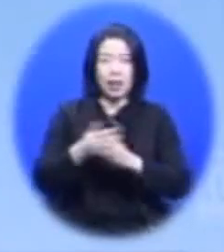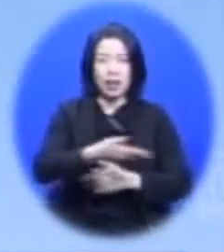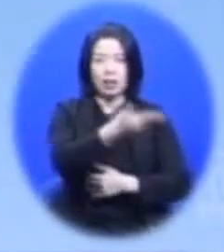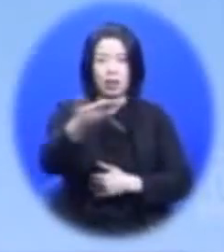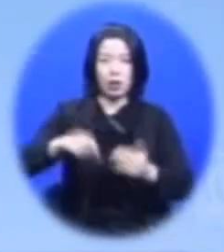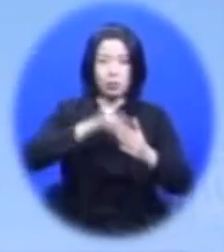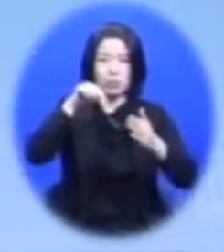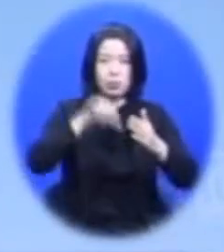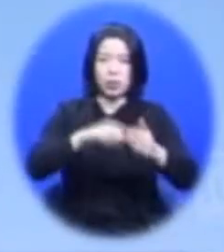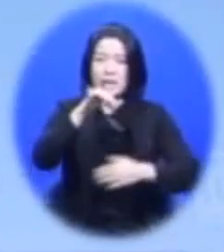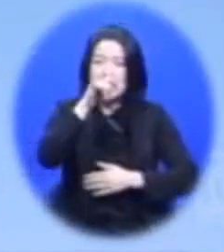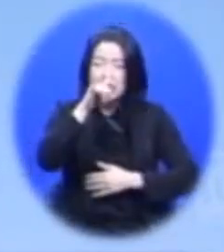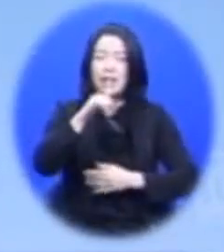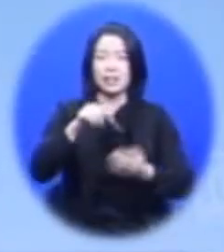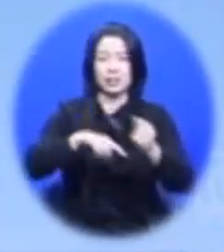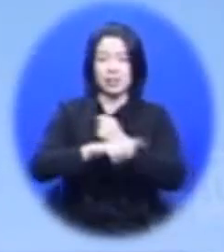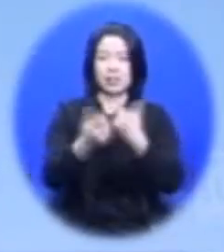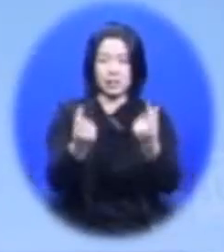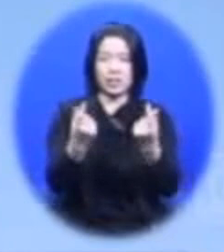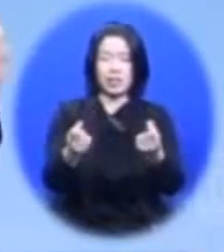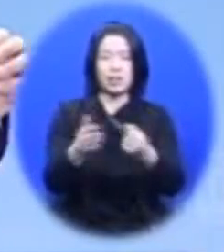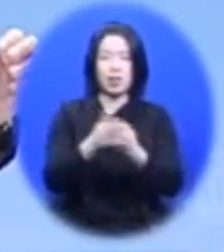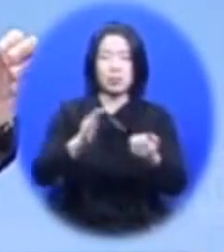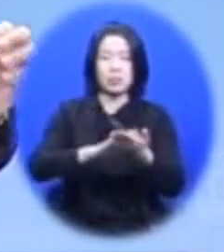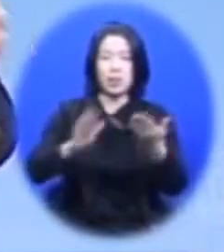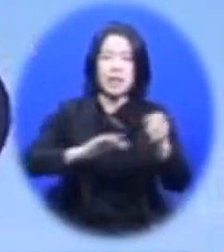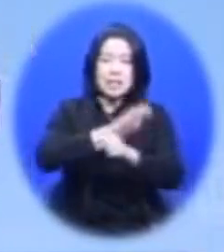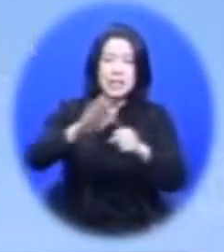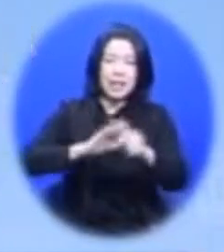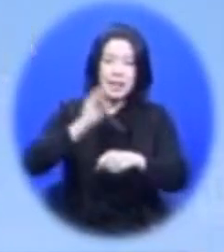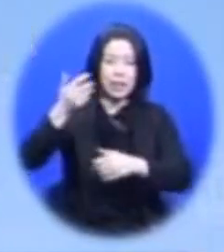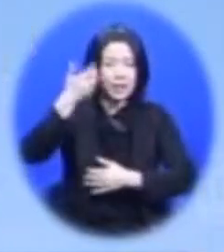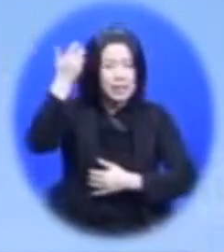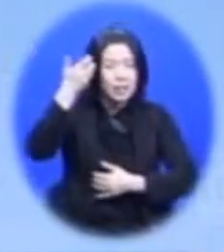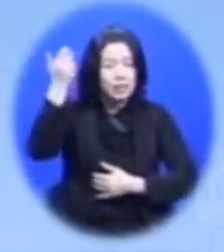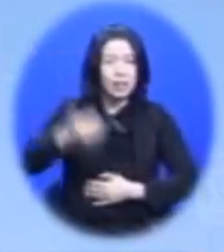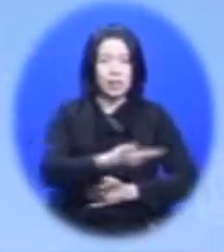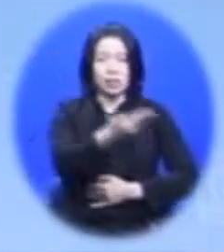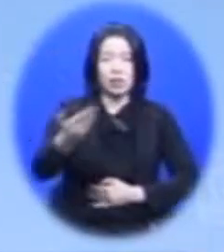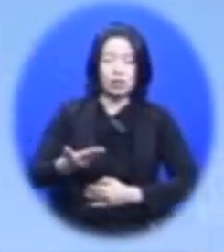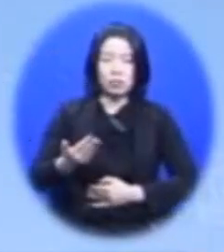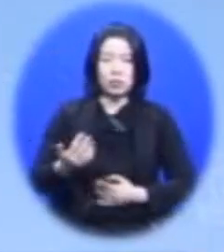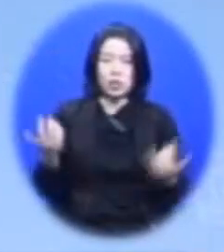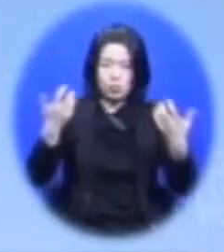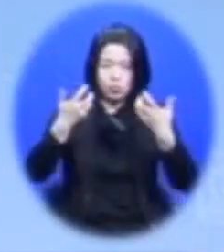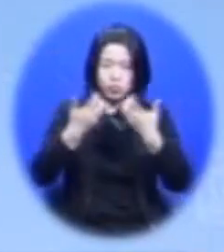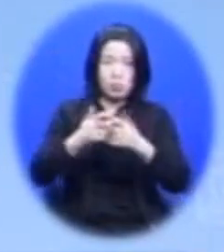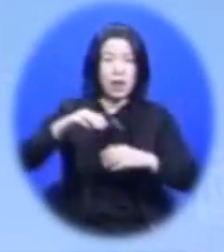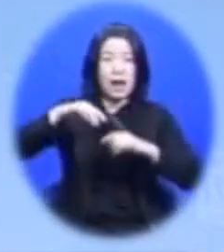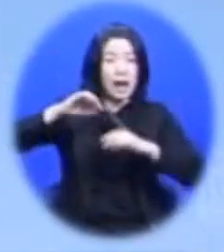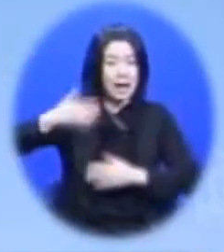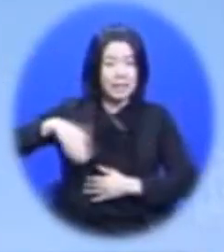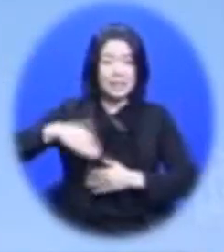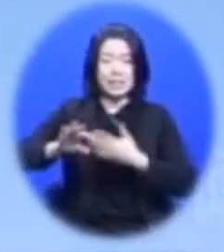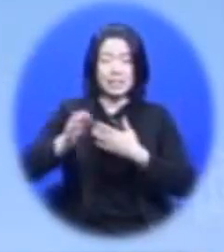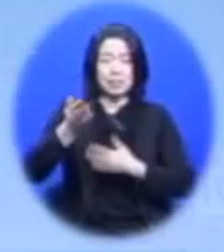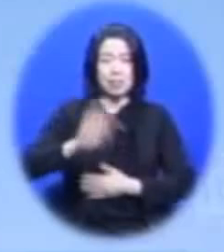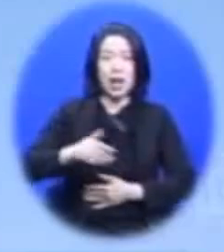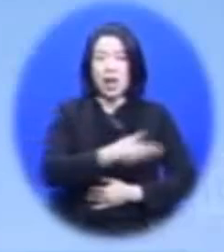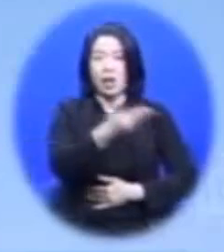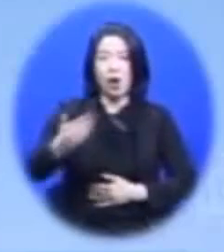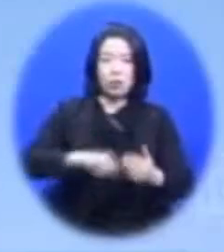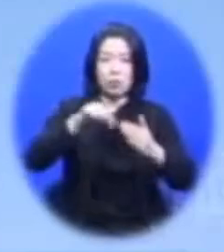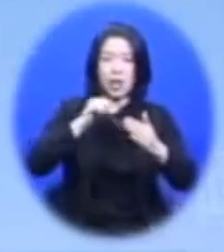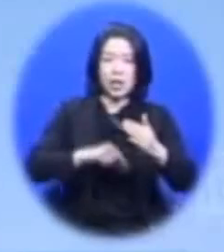속에 있다는 뜻입니다. 사랑의 영이 여러분 안에 충만하지는 않으시지만 분명히 여러분 안에